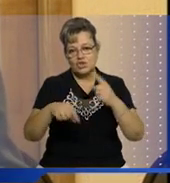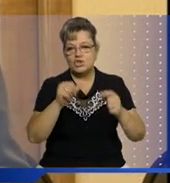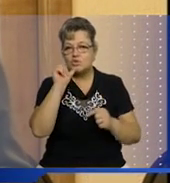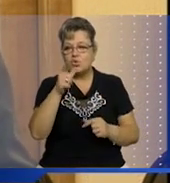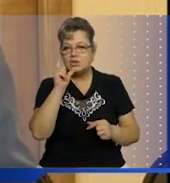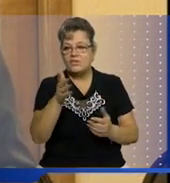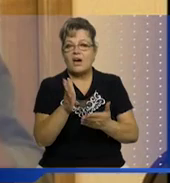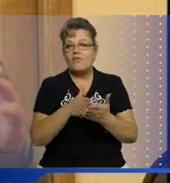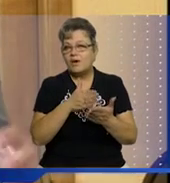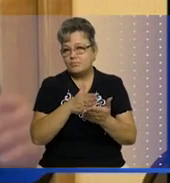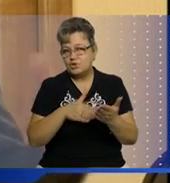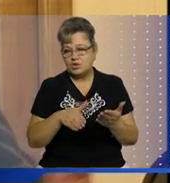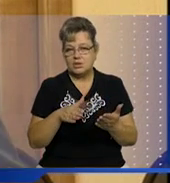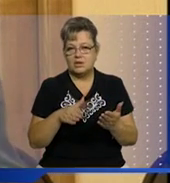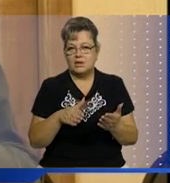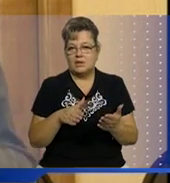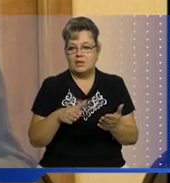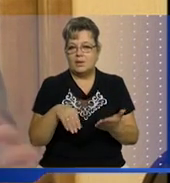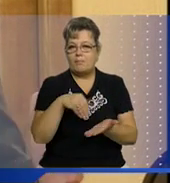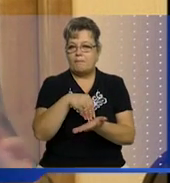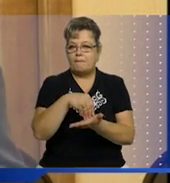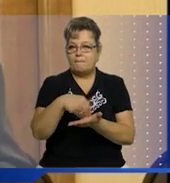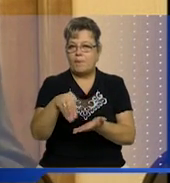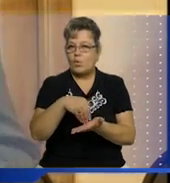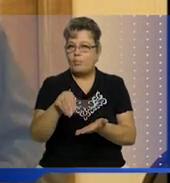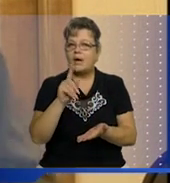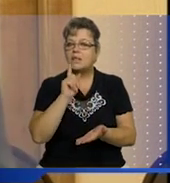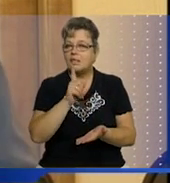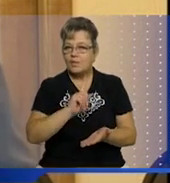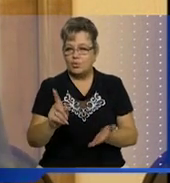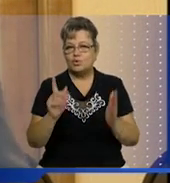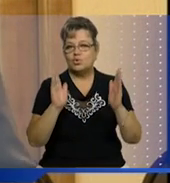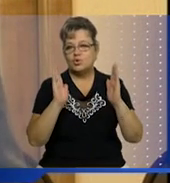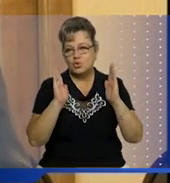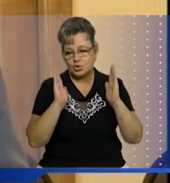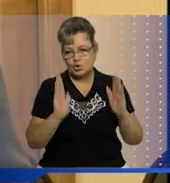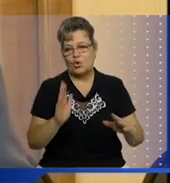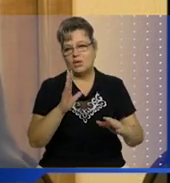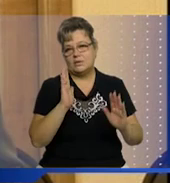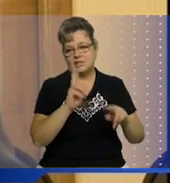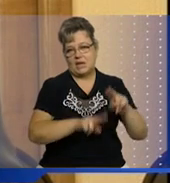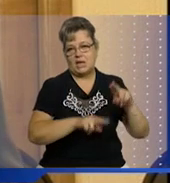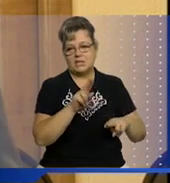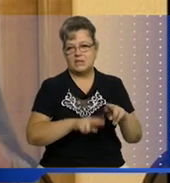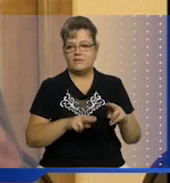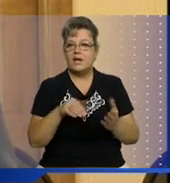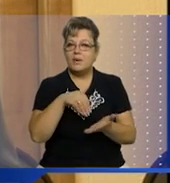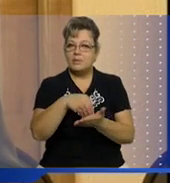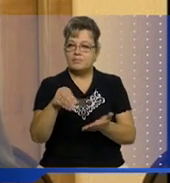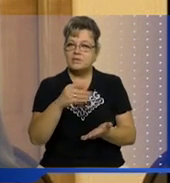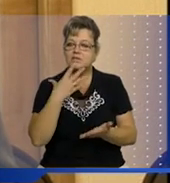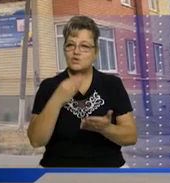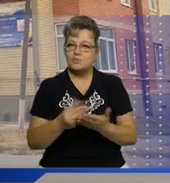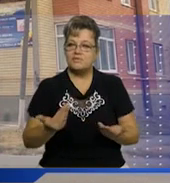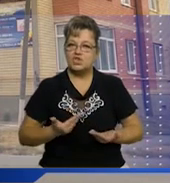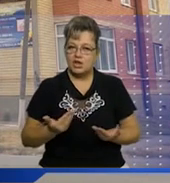Будет возможно, что через год, через два вообще будет отменена категория приобретения жилья, будет только